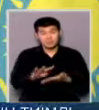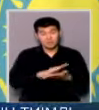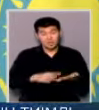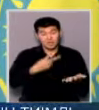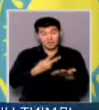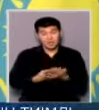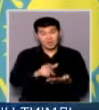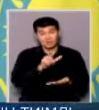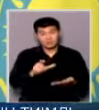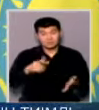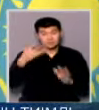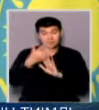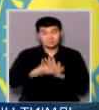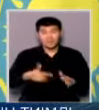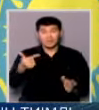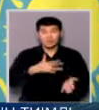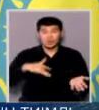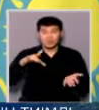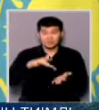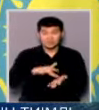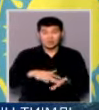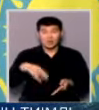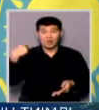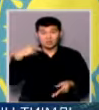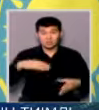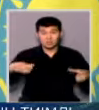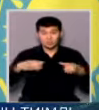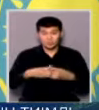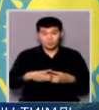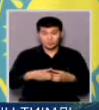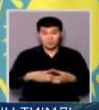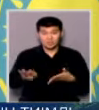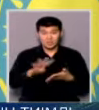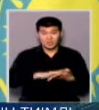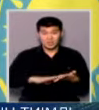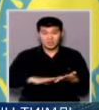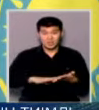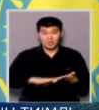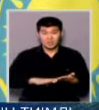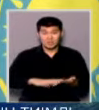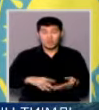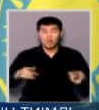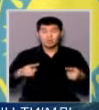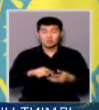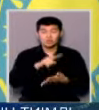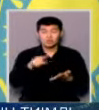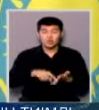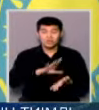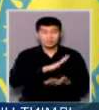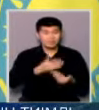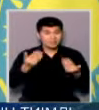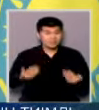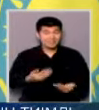деген азаматтың өзі, Атырау қаласынан президент әкімшілігіне мынанша арыздар түсіпті. Олар мынандай сұрақтармен көтерілген екен